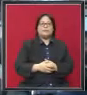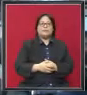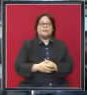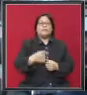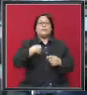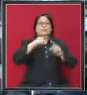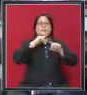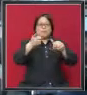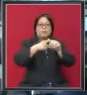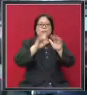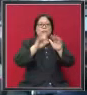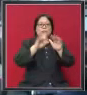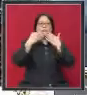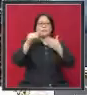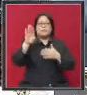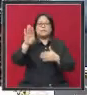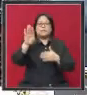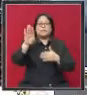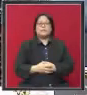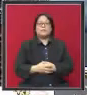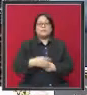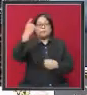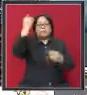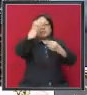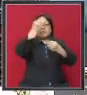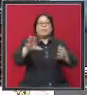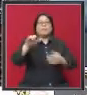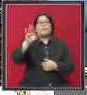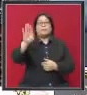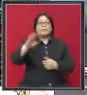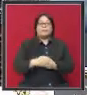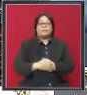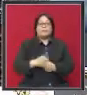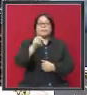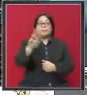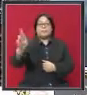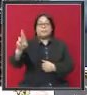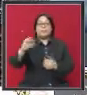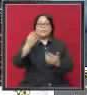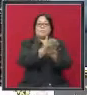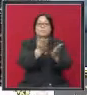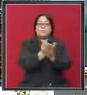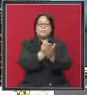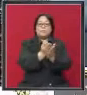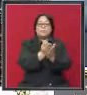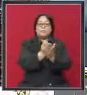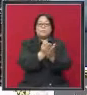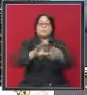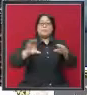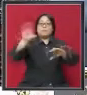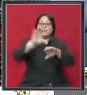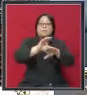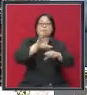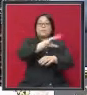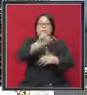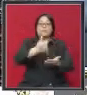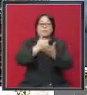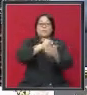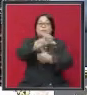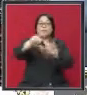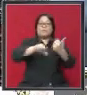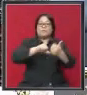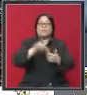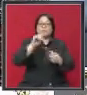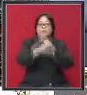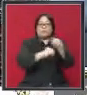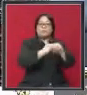Lepas tu setuangsa. Bagi saya jawab ya. Terima kasih Yang Berhormat. Untuk maklumat Yang Berhormat Kanga, perbelanjaan sebenar subsidi, bantuan dan insentif bagi